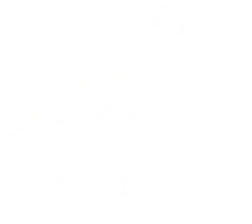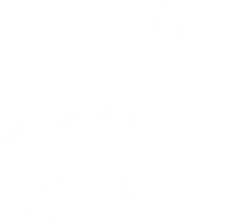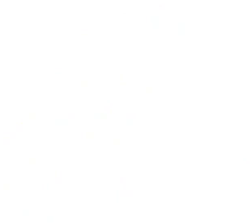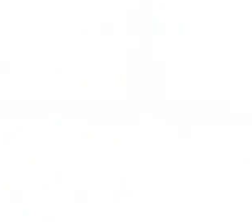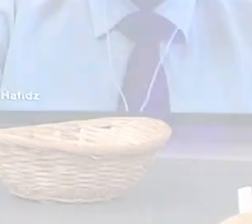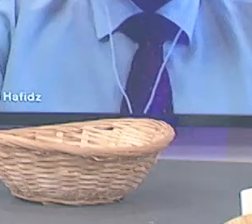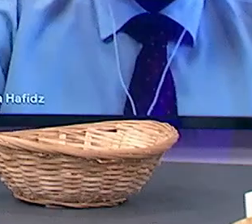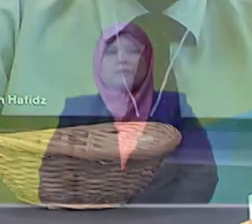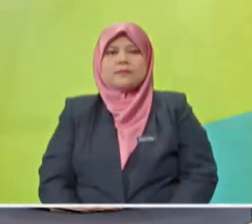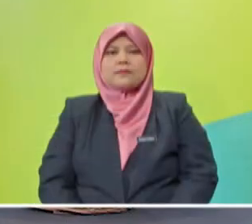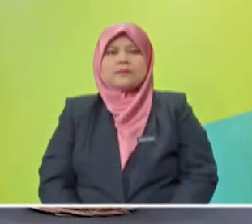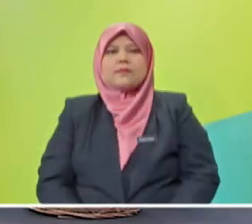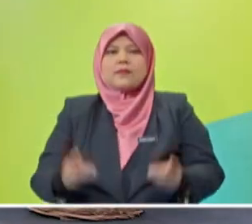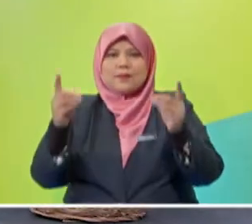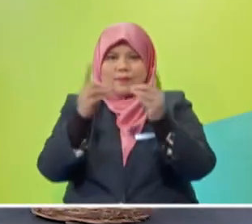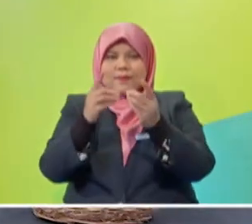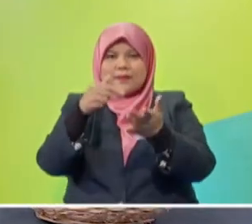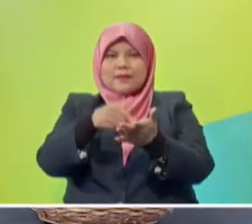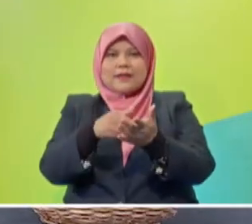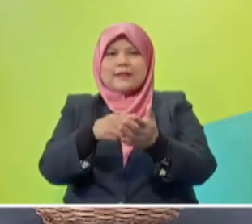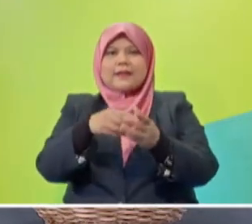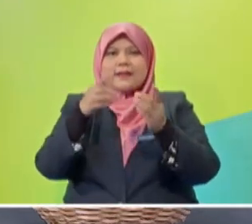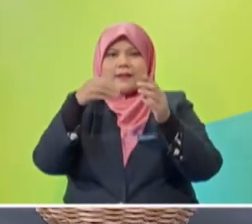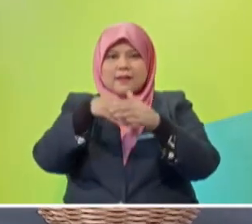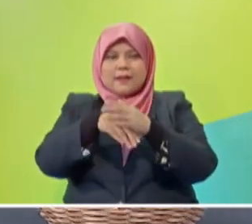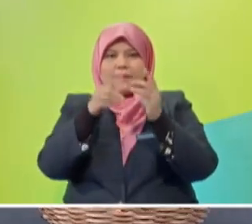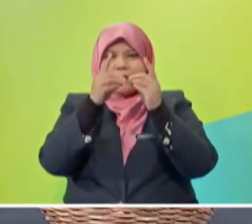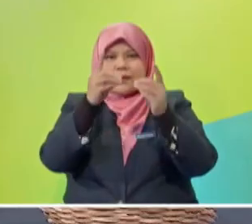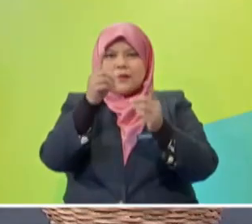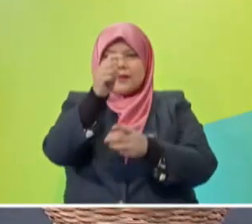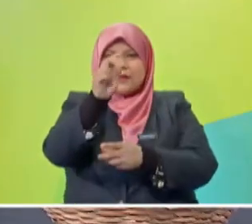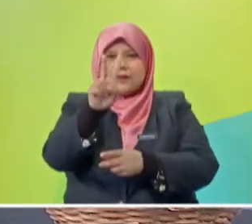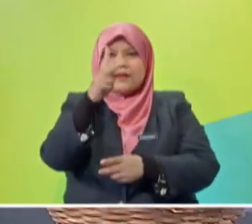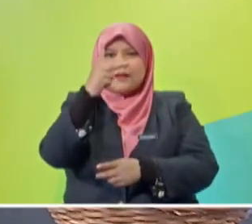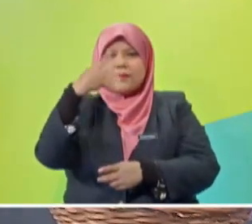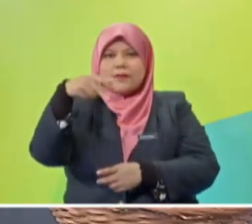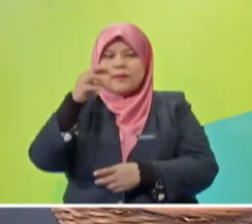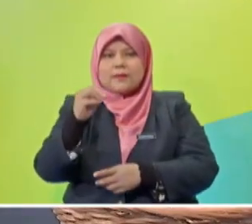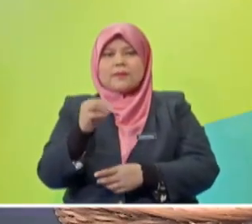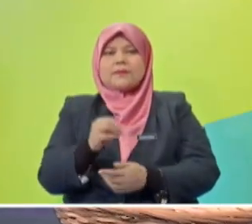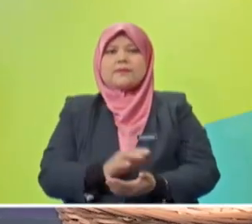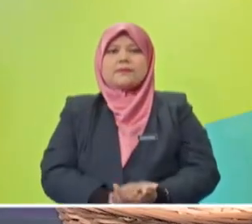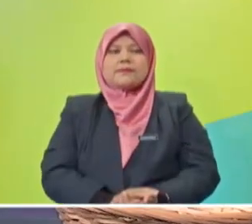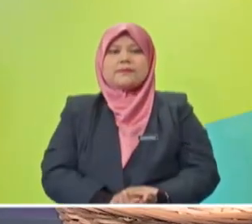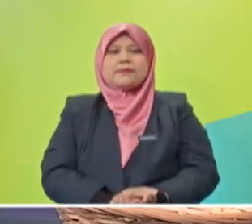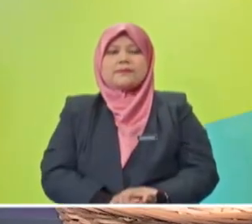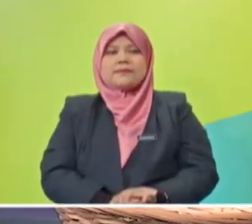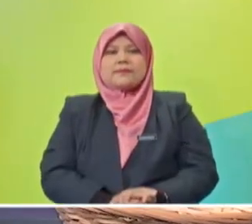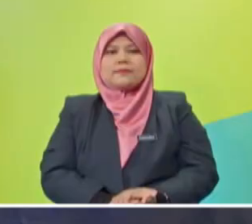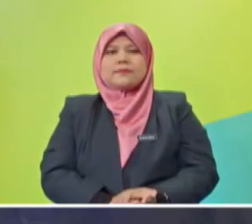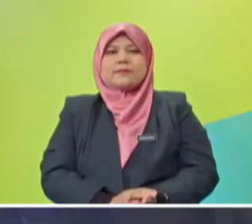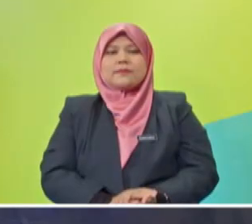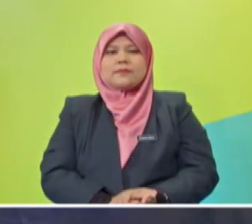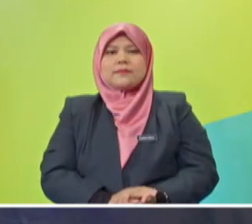KPM. Bertemu kembali kita dalam Didik TV KPM bersama saya Irfan Syahmi dan Cikgu Afifah. Baik